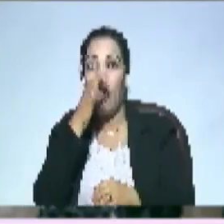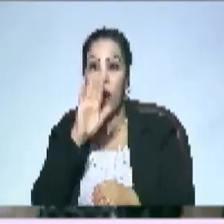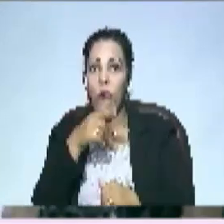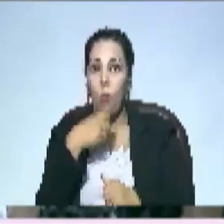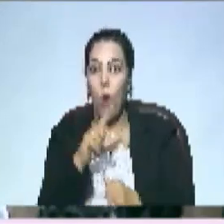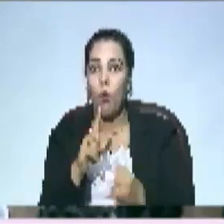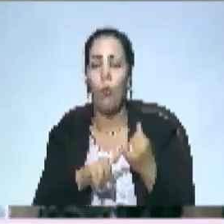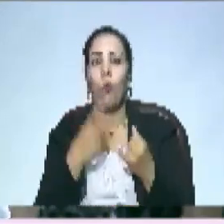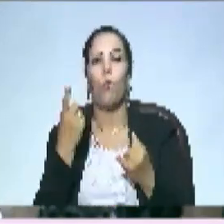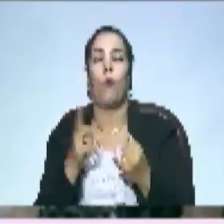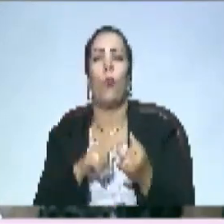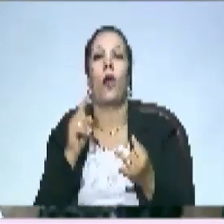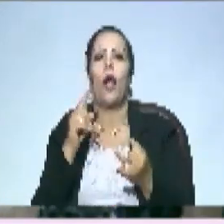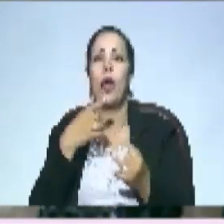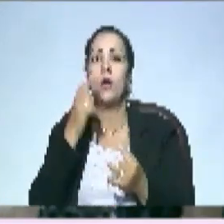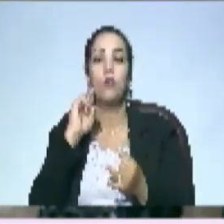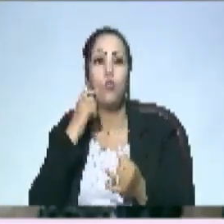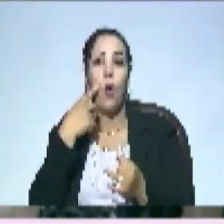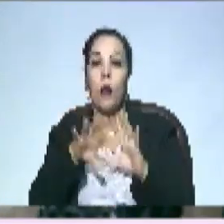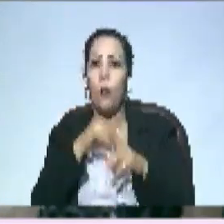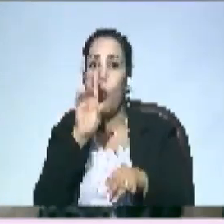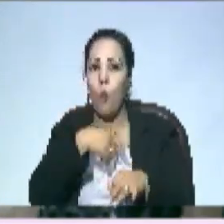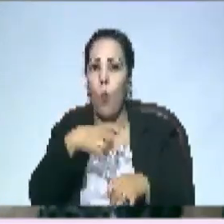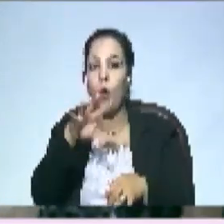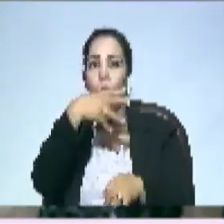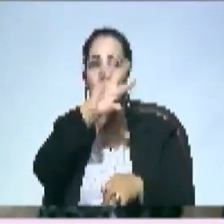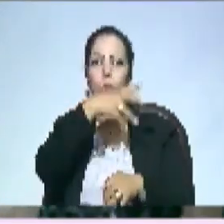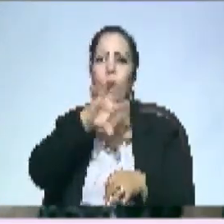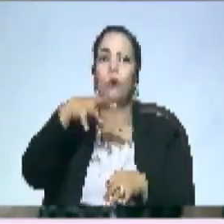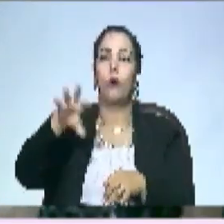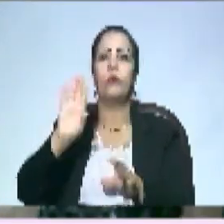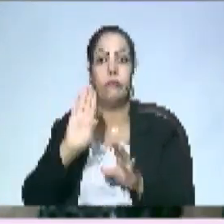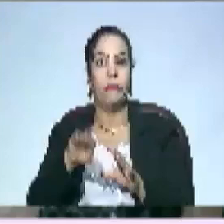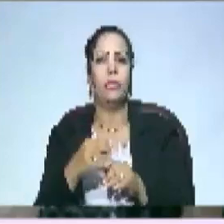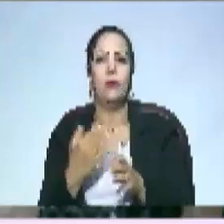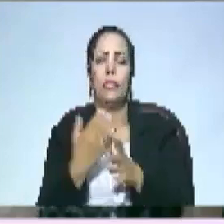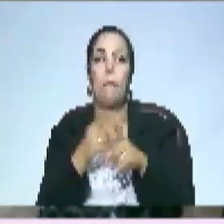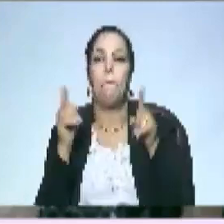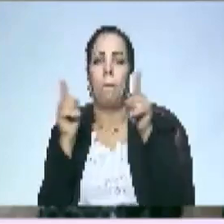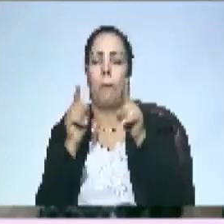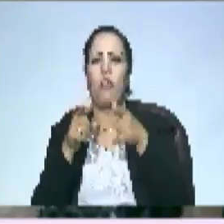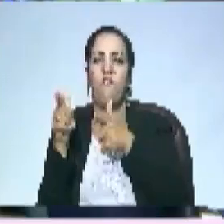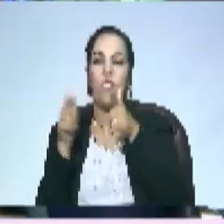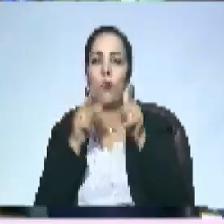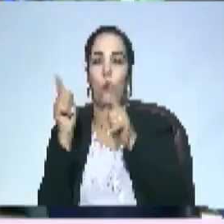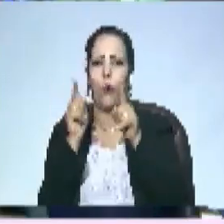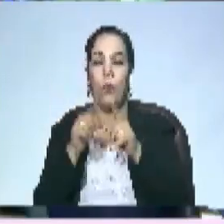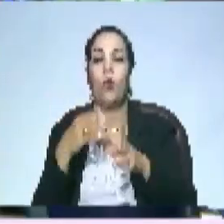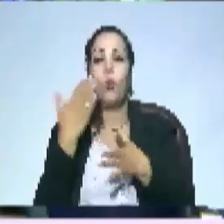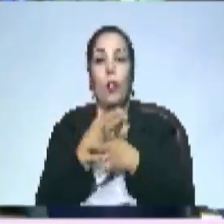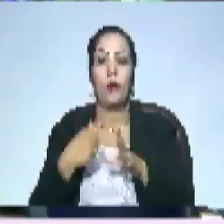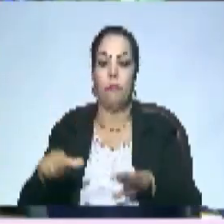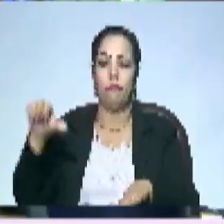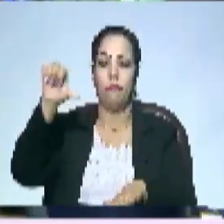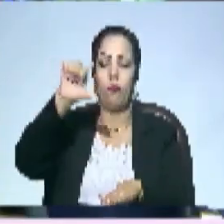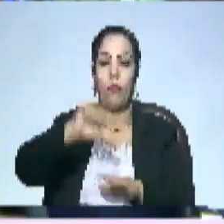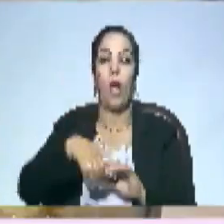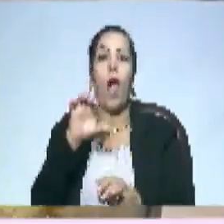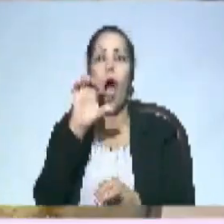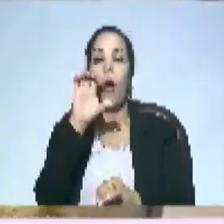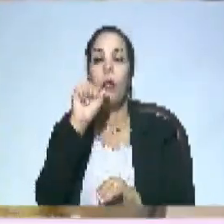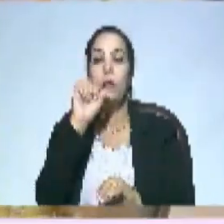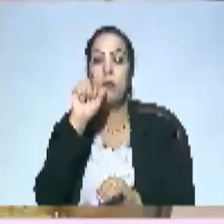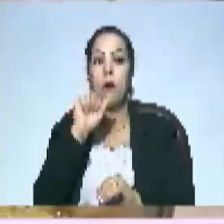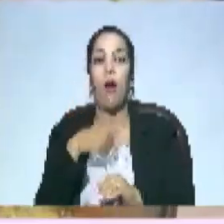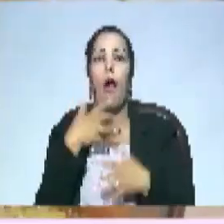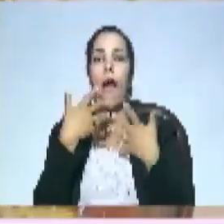هتلاقي الكانالوني الحلو لما نعمله لوحده، كل حاجة لوحدها. هننزل بقى بالصوص الطماطم بتاعنا اللي هو صوص